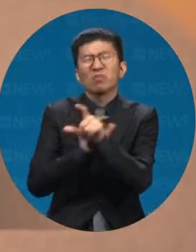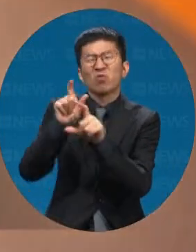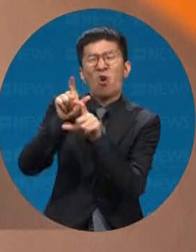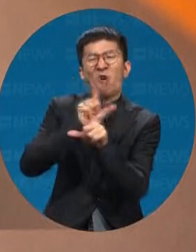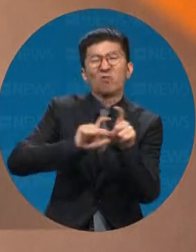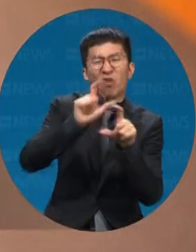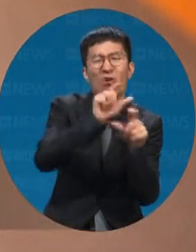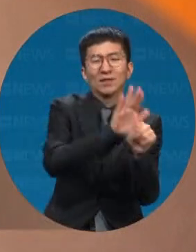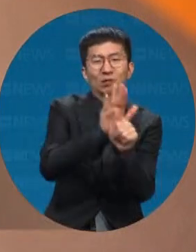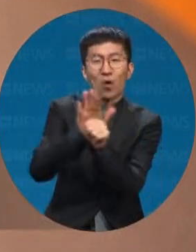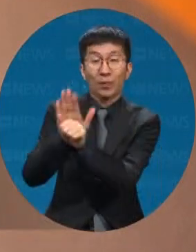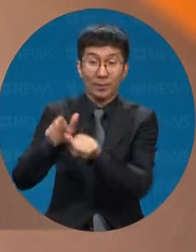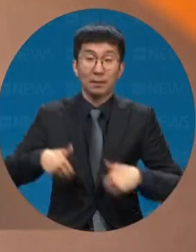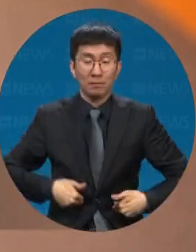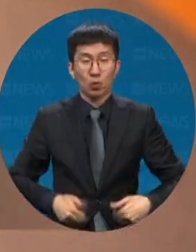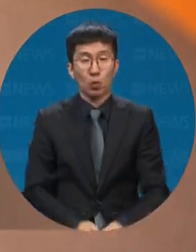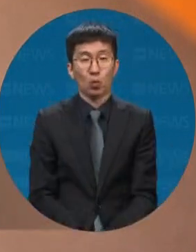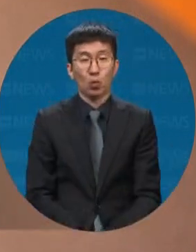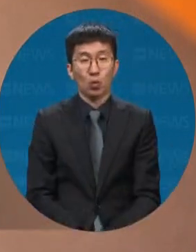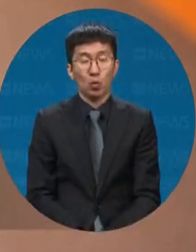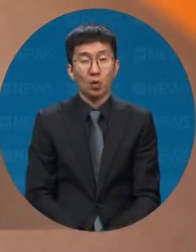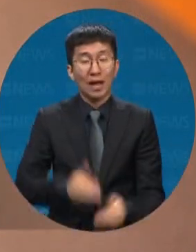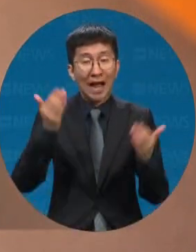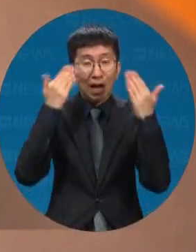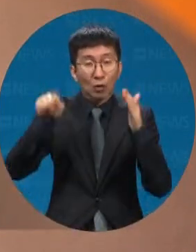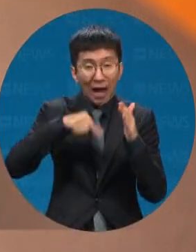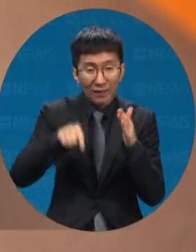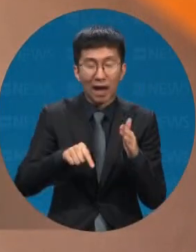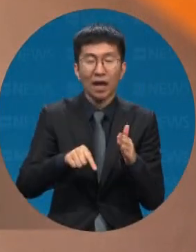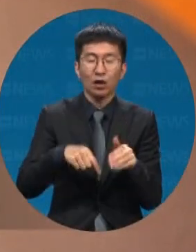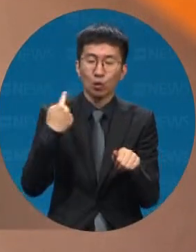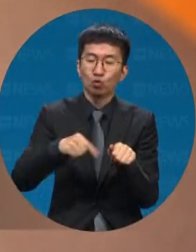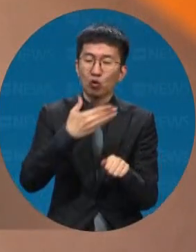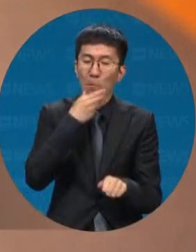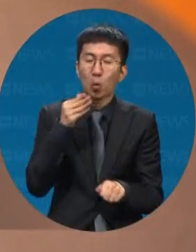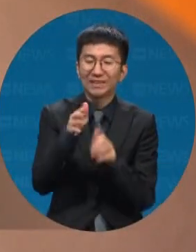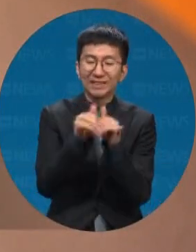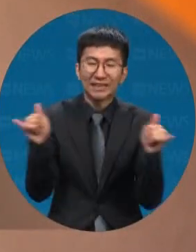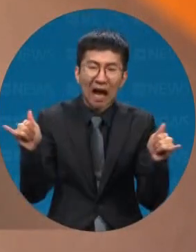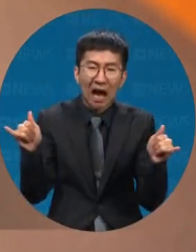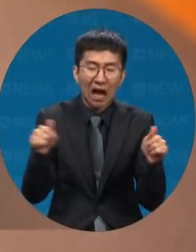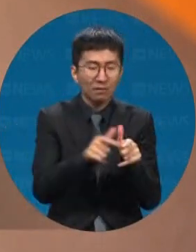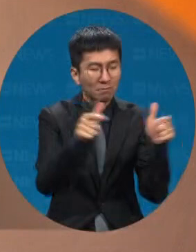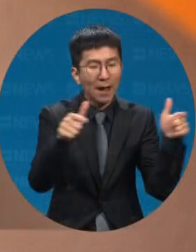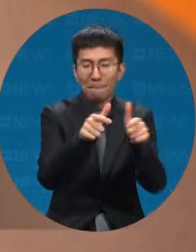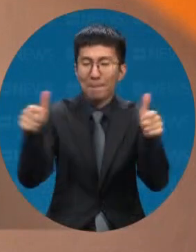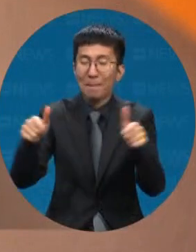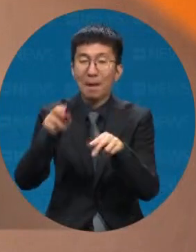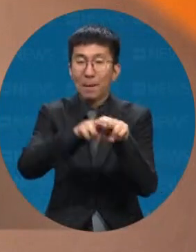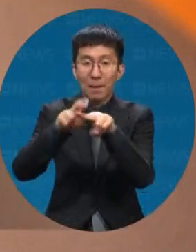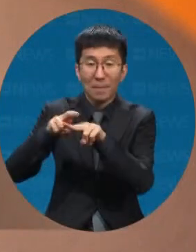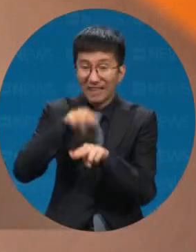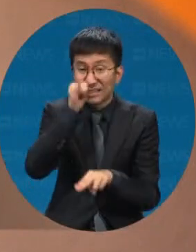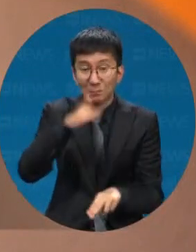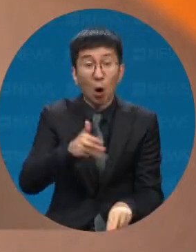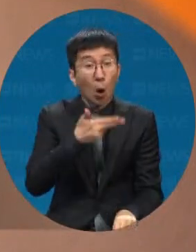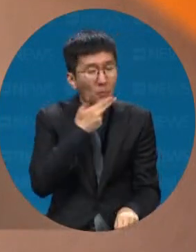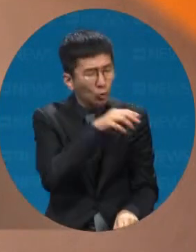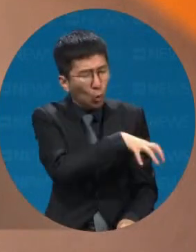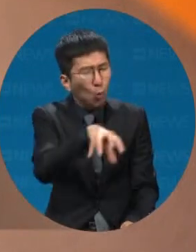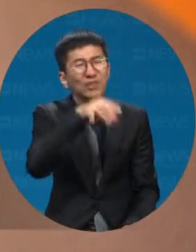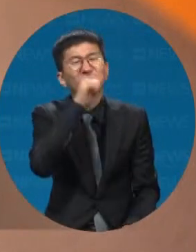되거든요 4 학교에 교육복지 쌀을 많이 늘렸지만 은 교육복지 사들 이 없는 학교를 교육복지 안전망 센터에서